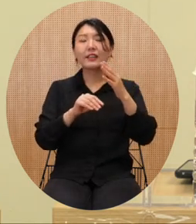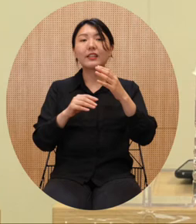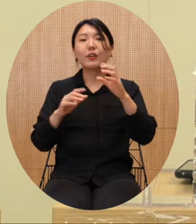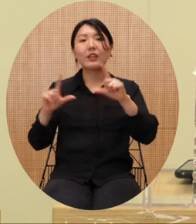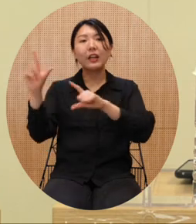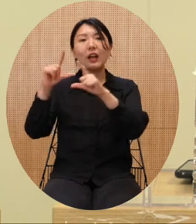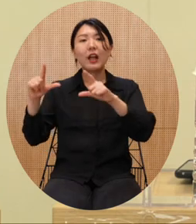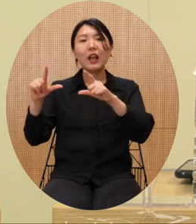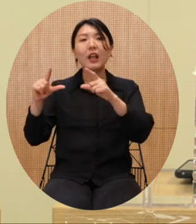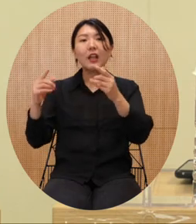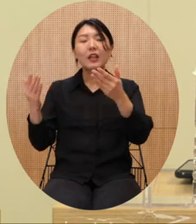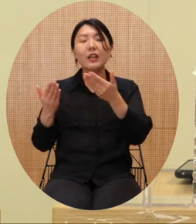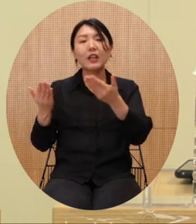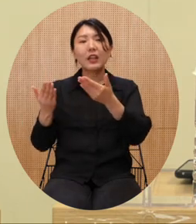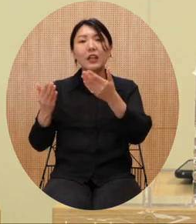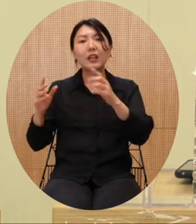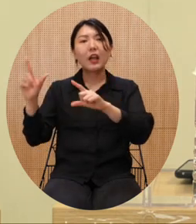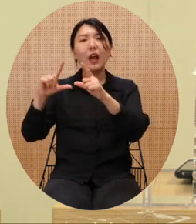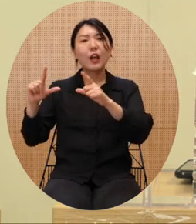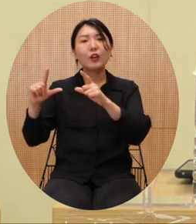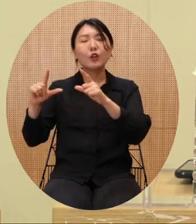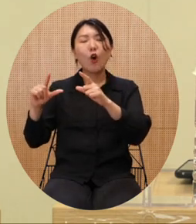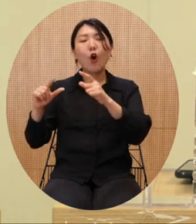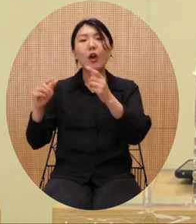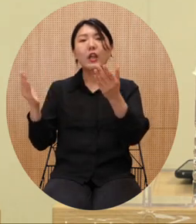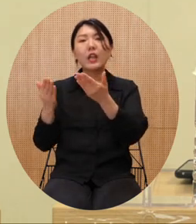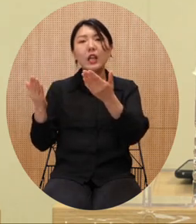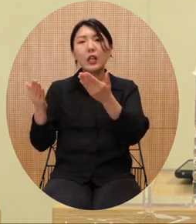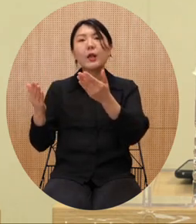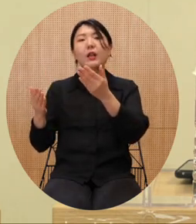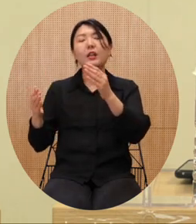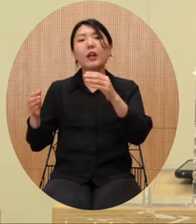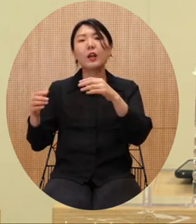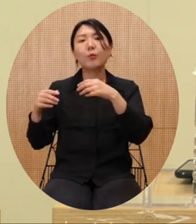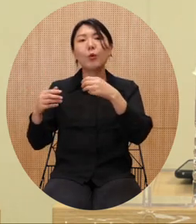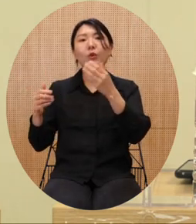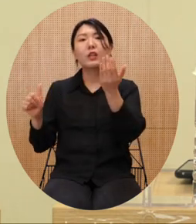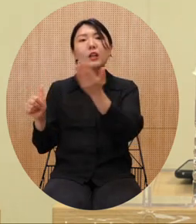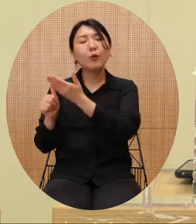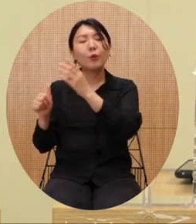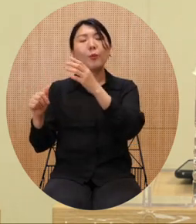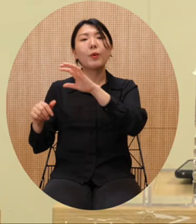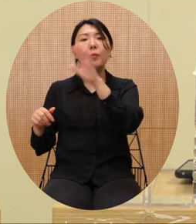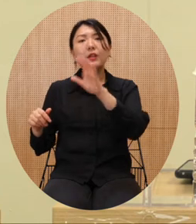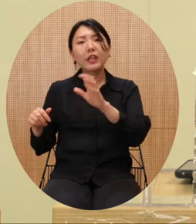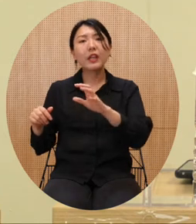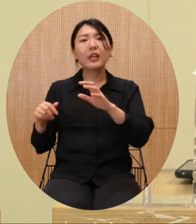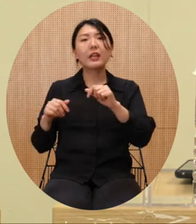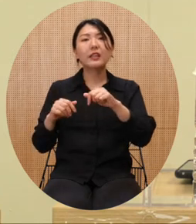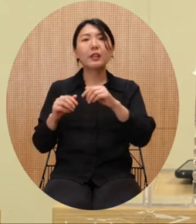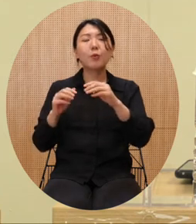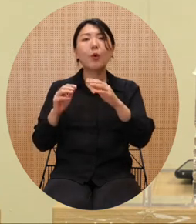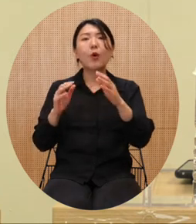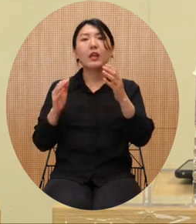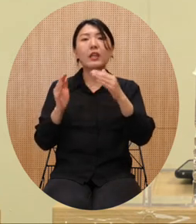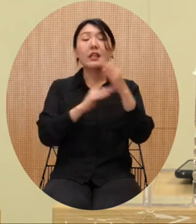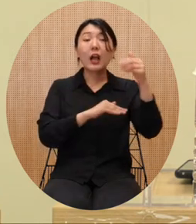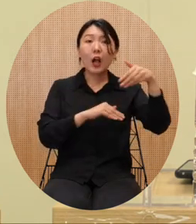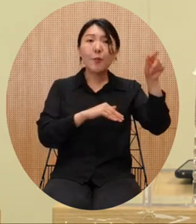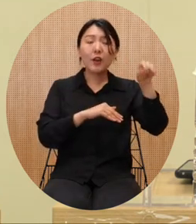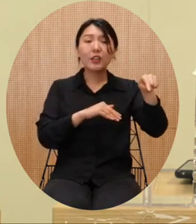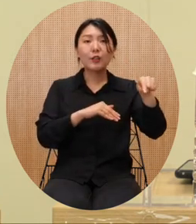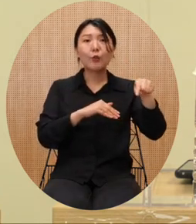생활은 노동시장이 불안정해서 언제든지 실업과 취업을 반복할 수 있는 상황에서 일단 이사를 하게 되면은 주거비는 꾸준히 나가게